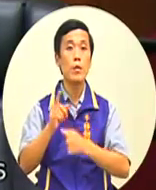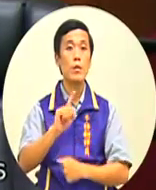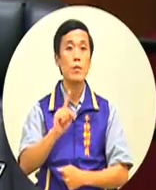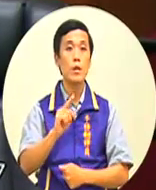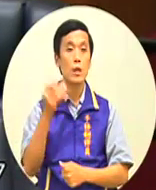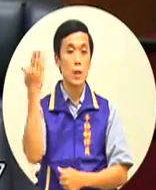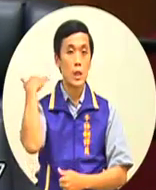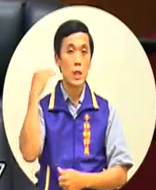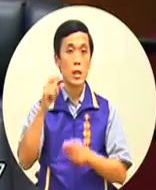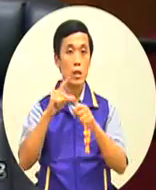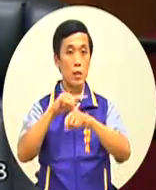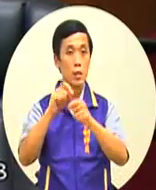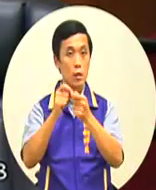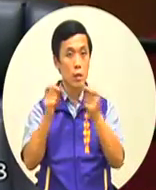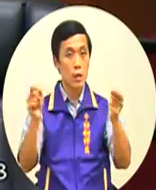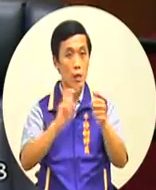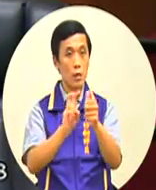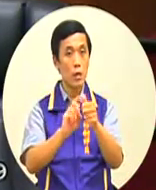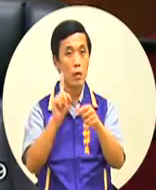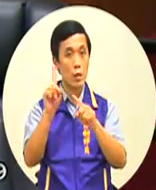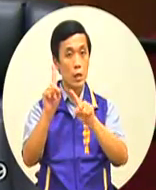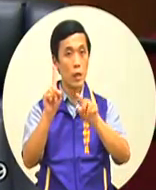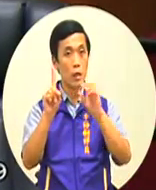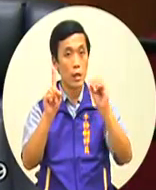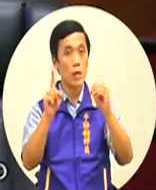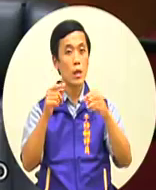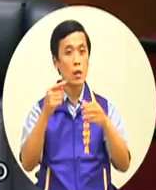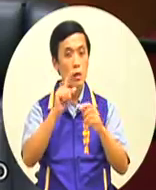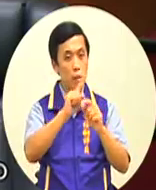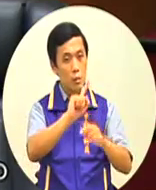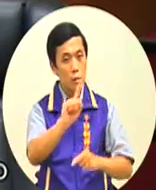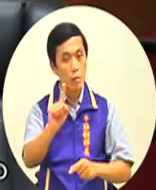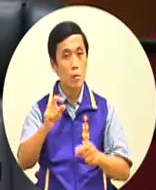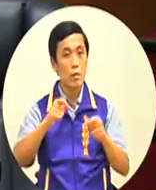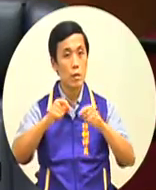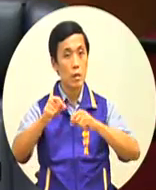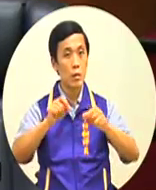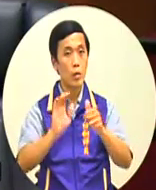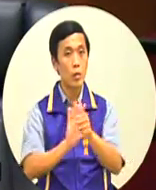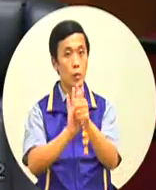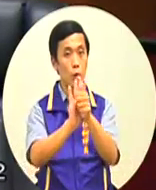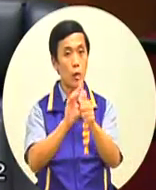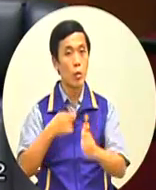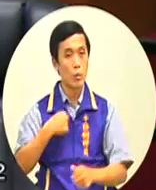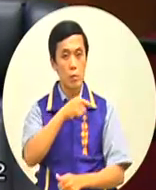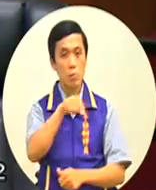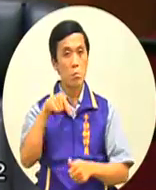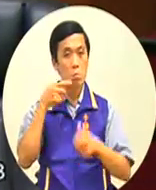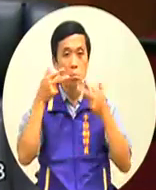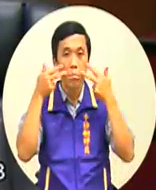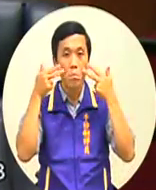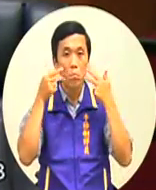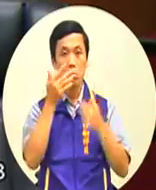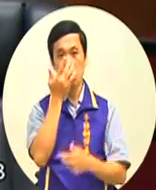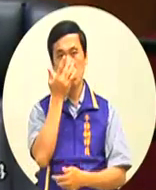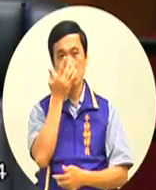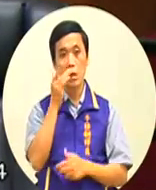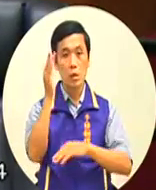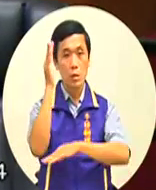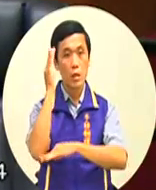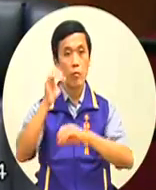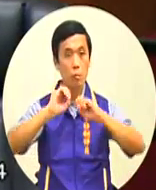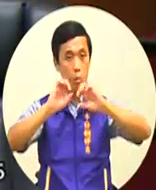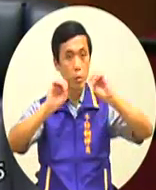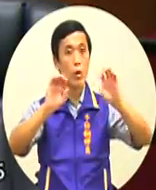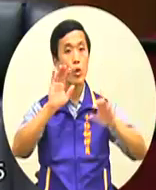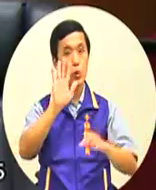长照 1.0 所有计划的推动，其实我们原住民都不知道，政府有做这样的宣导，但